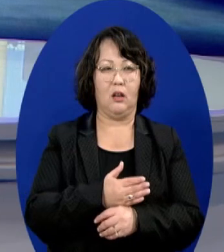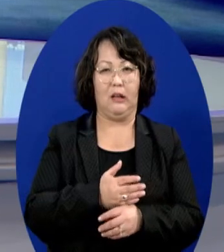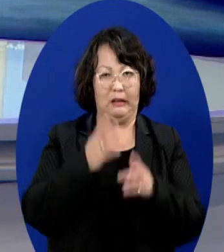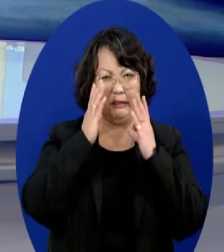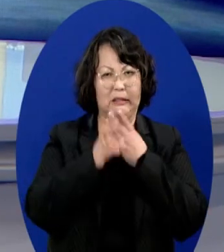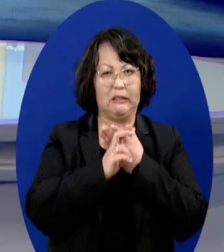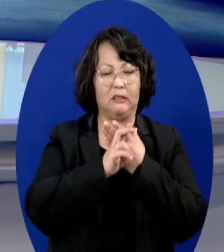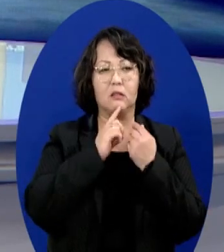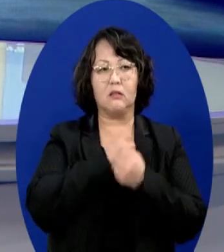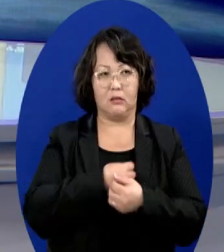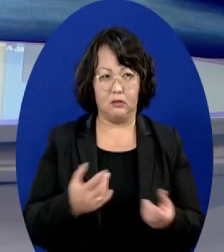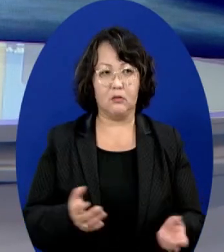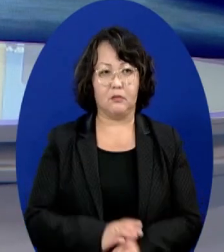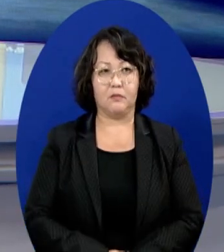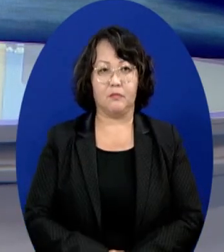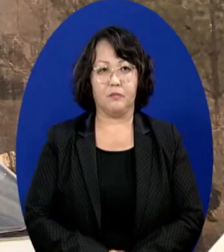байна.